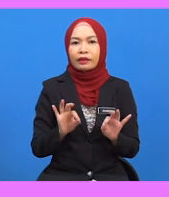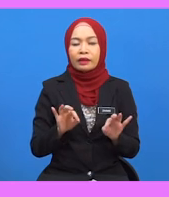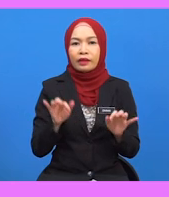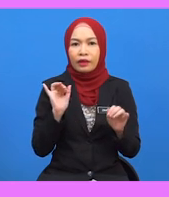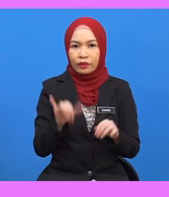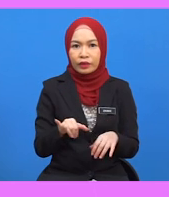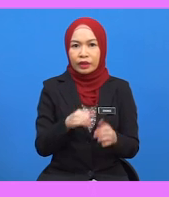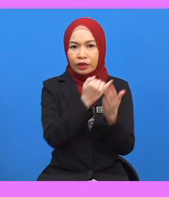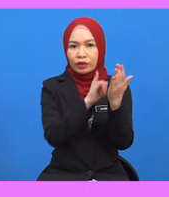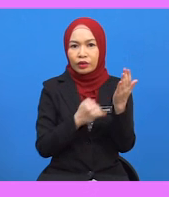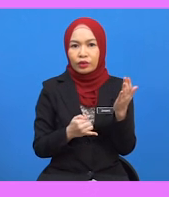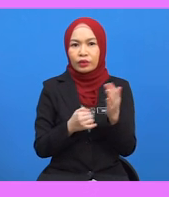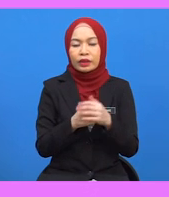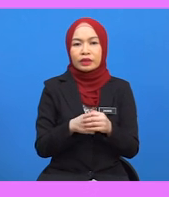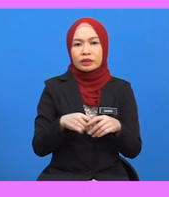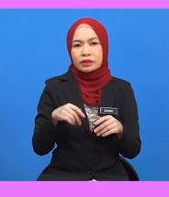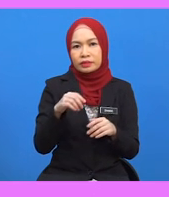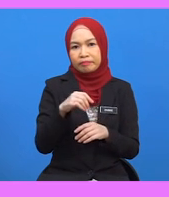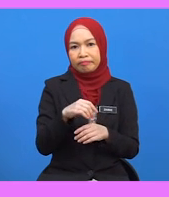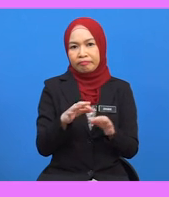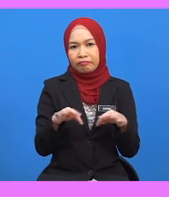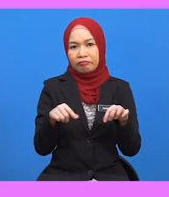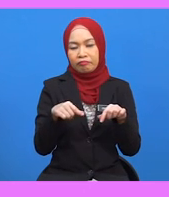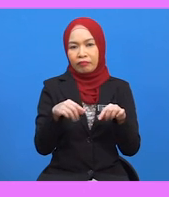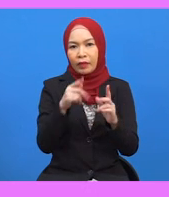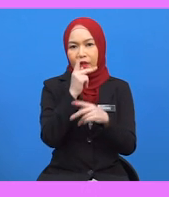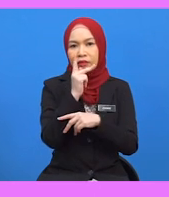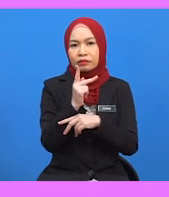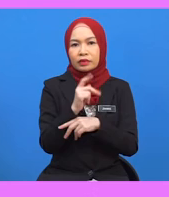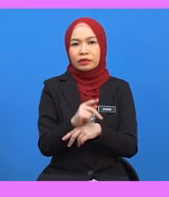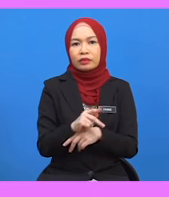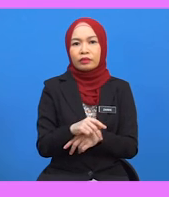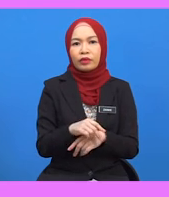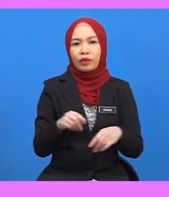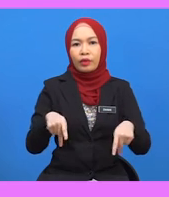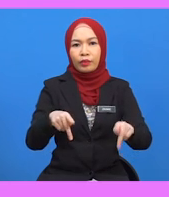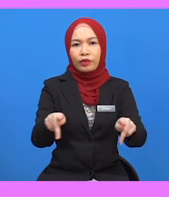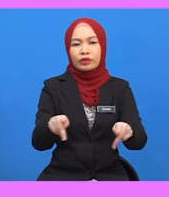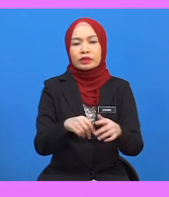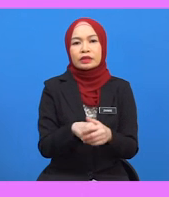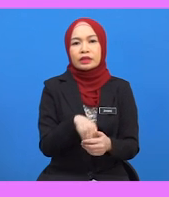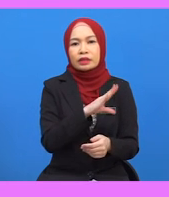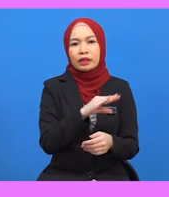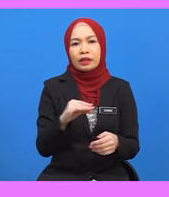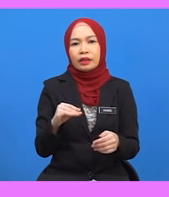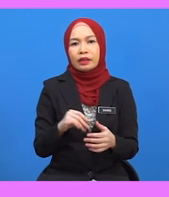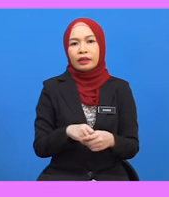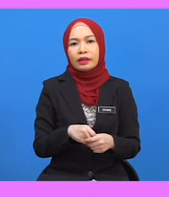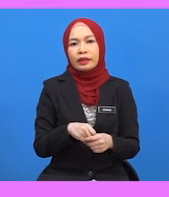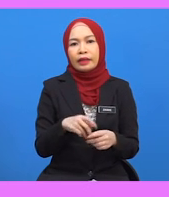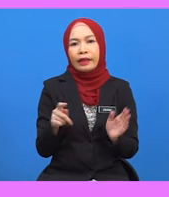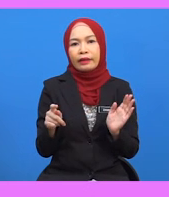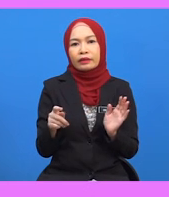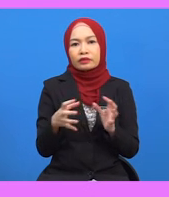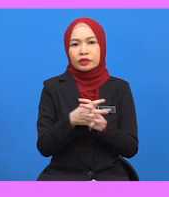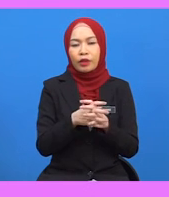proses untuk setkan M sama dengan hasil tambah I dan J